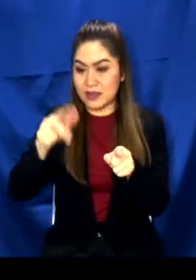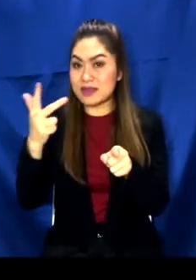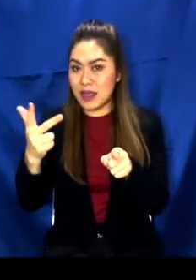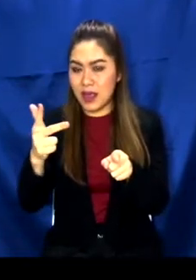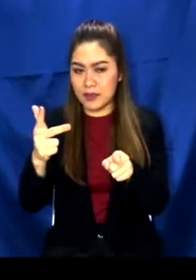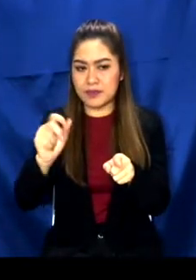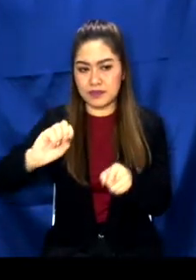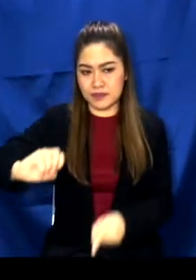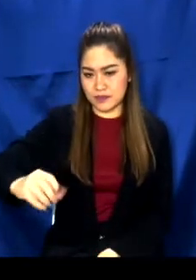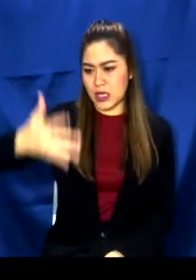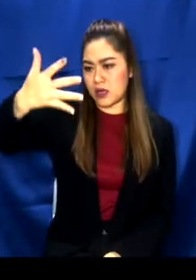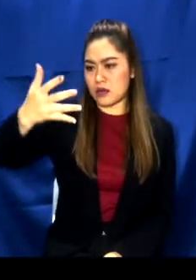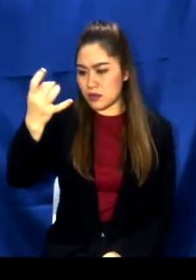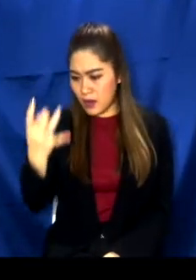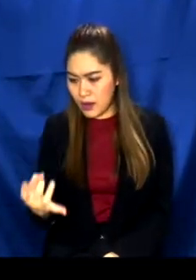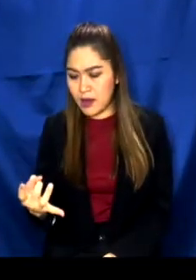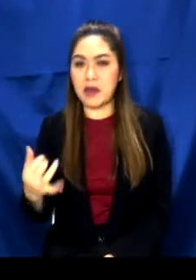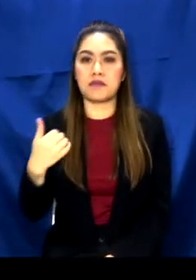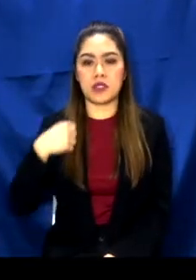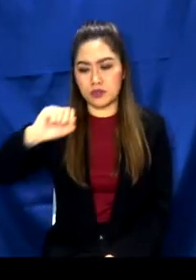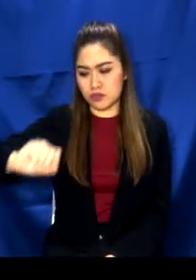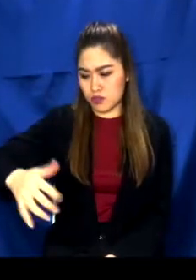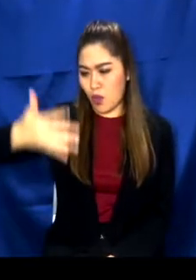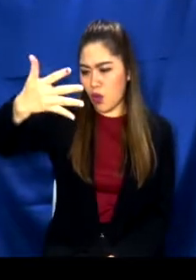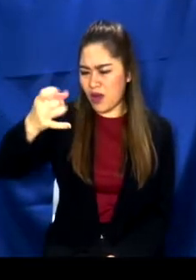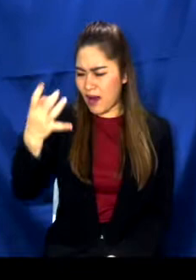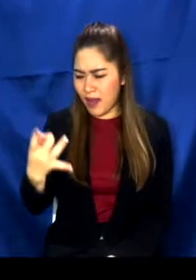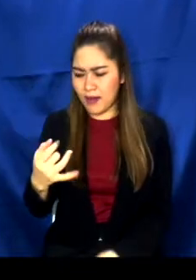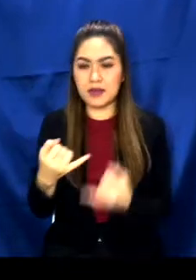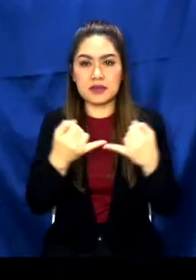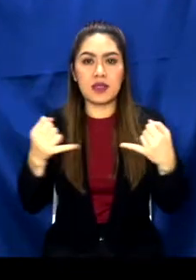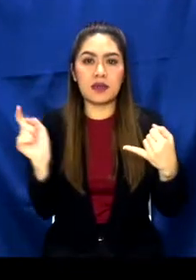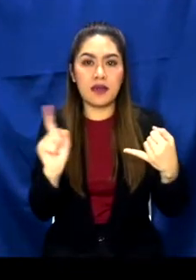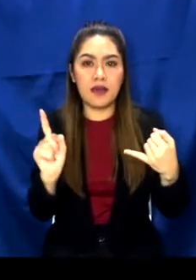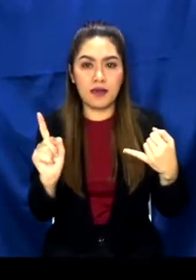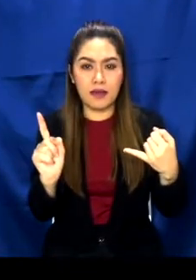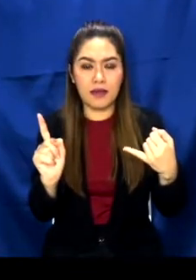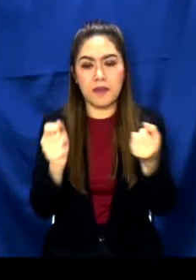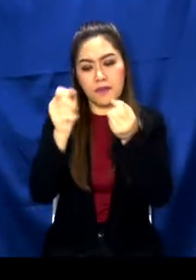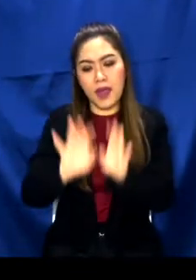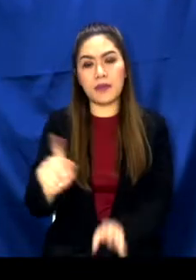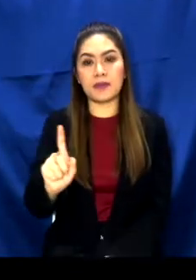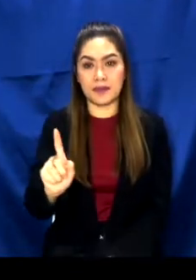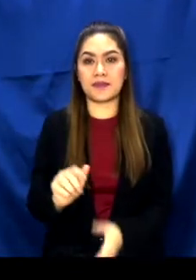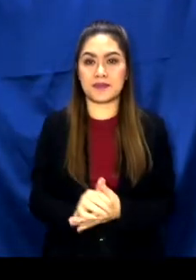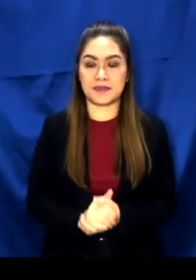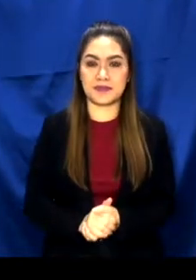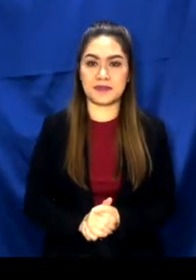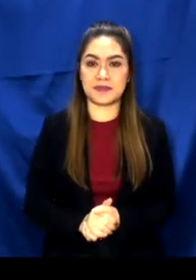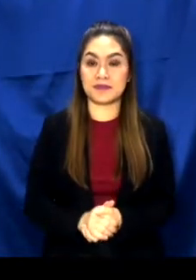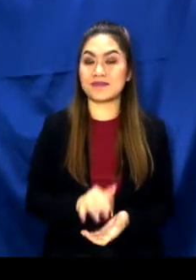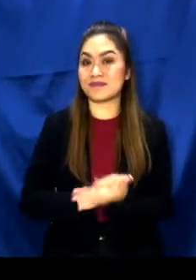ชว์ออปชันมันออกมามันก็จะขึ้นมาหมดแล้วว่าอยากได้ให้เส้นเราเนี่ยมันเป็นแบบไหนนะคะ